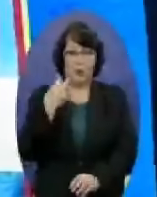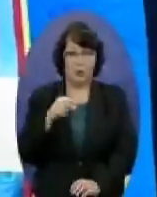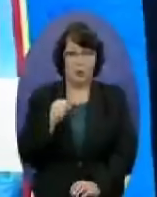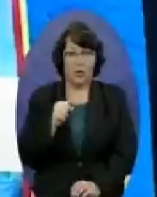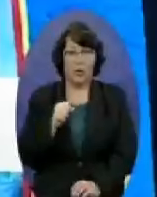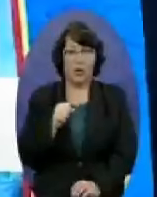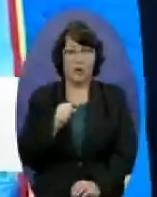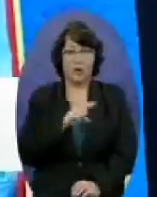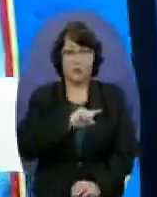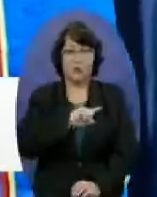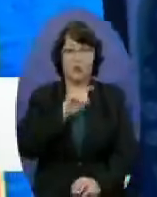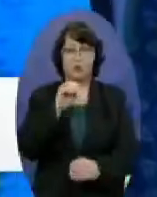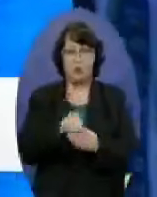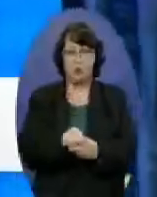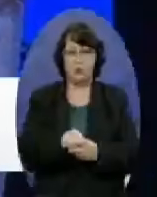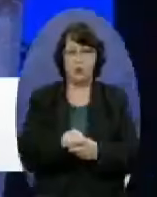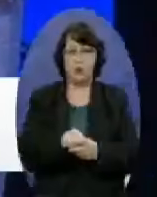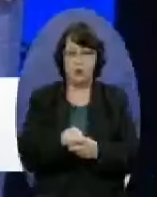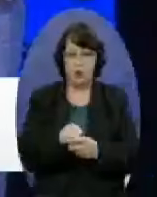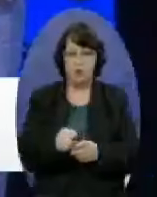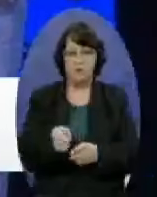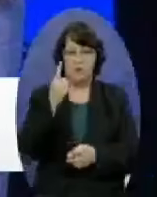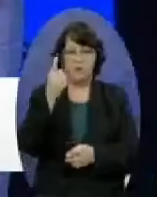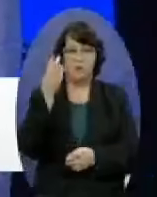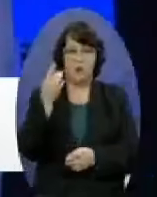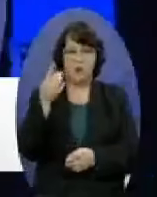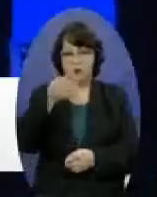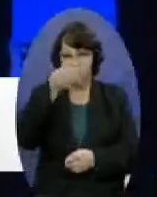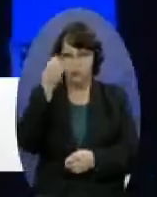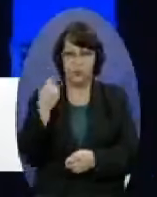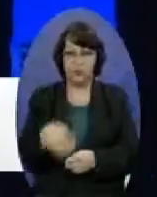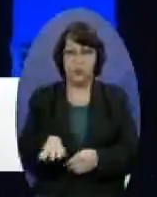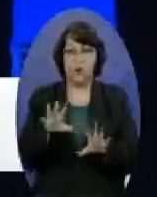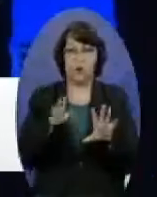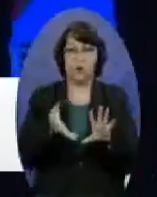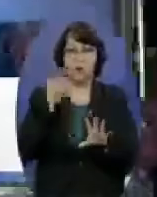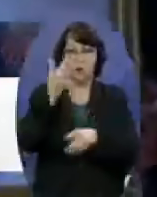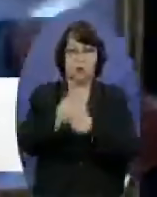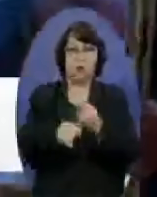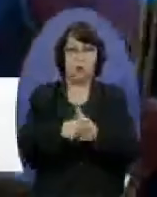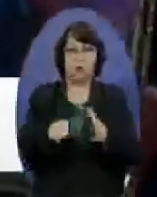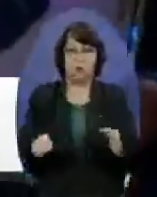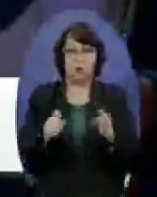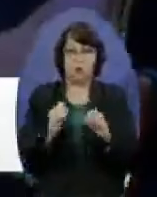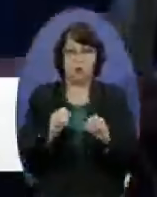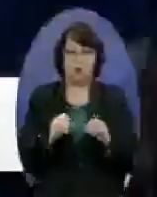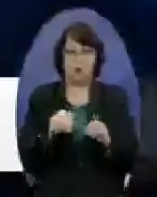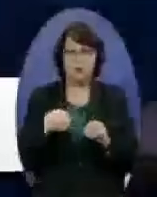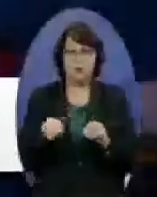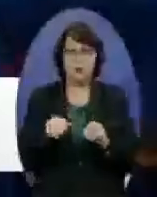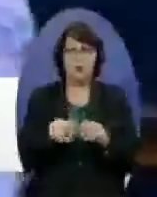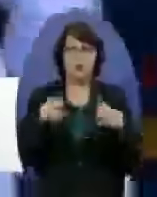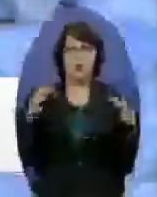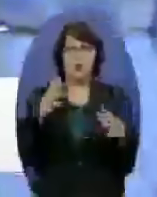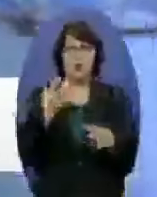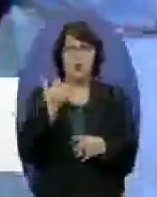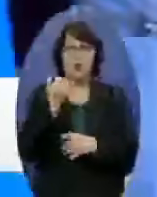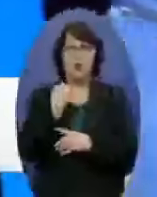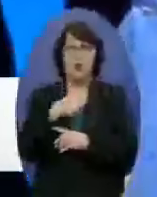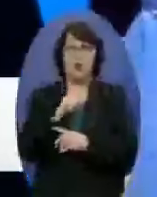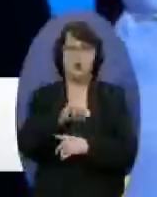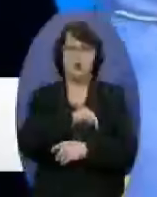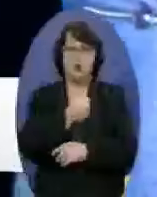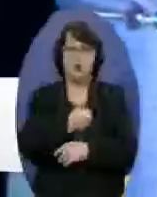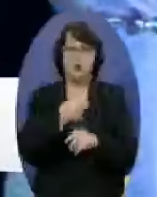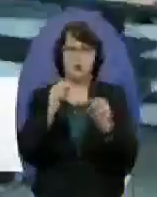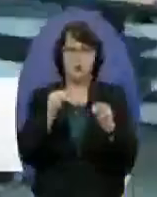тусгай байр эзэлж байсан бол энэ удаад болор цомын эзэн болсон юм. 10 гаруй жил уран бүтээл хийж байгаа түүний хувьд том урам зориг болсон гэдгийг тэрээр хэлж